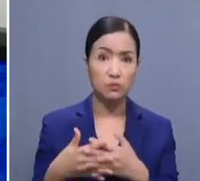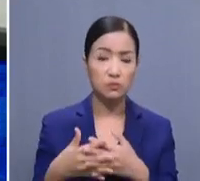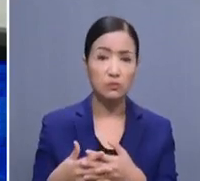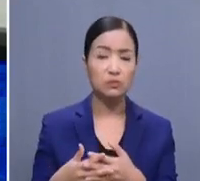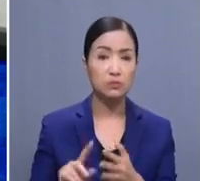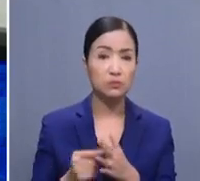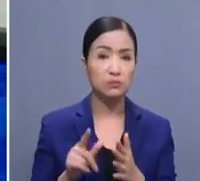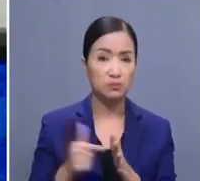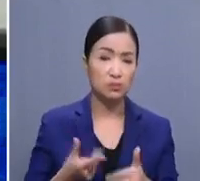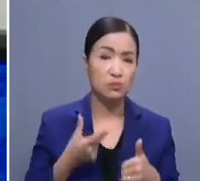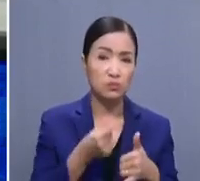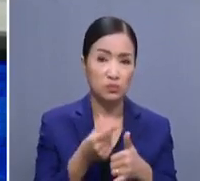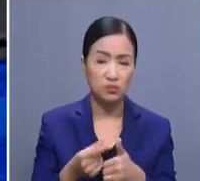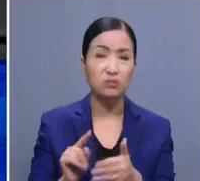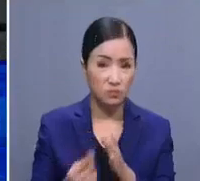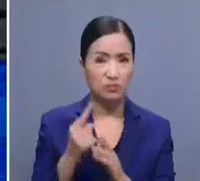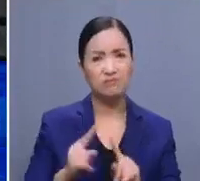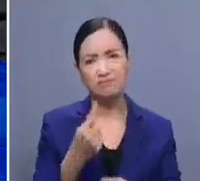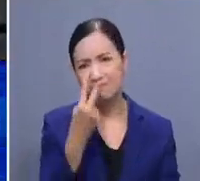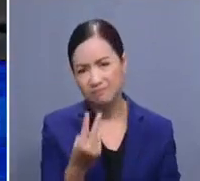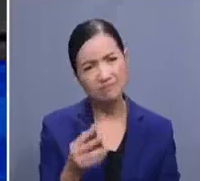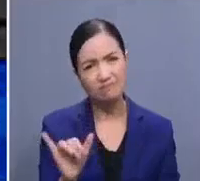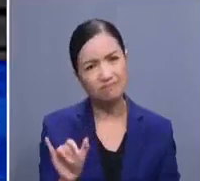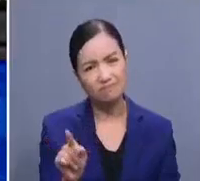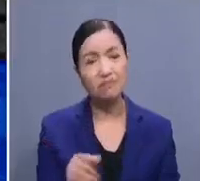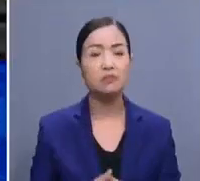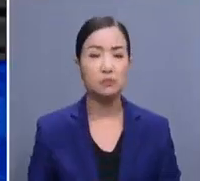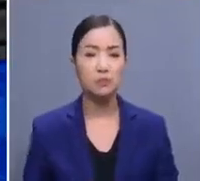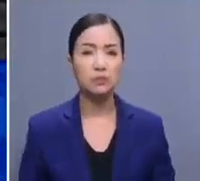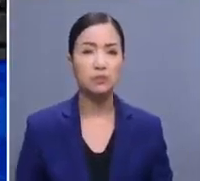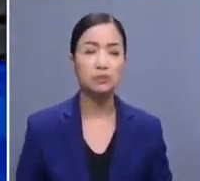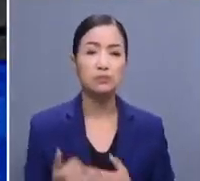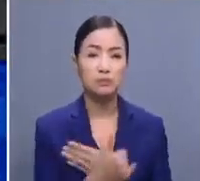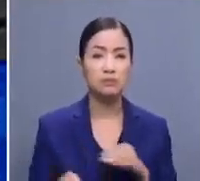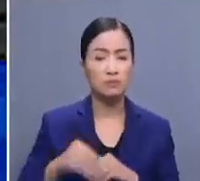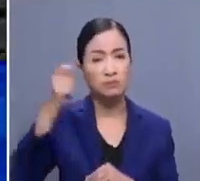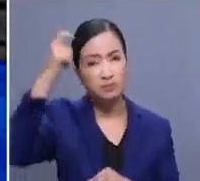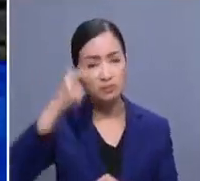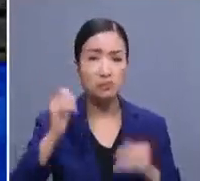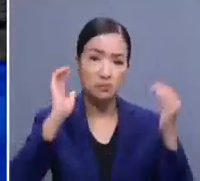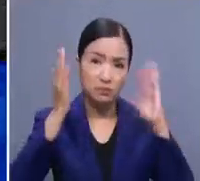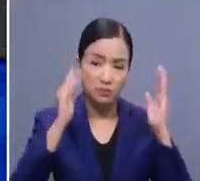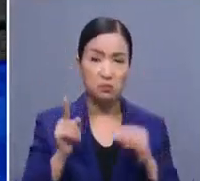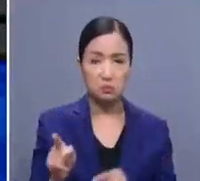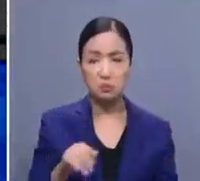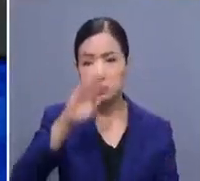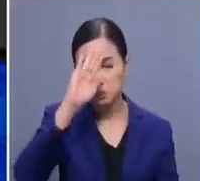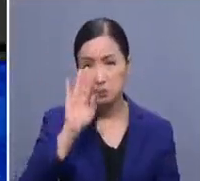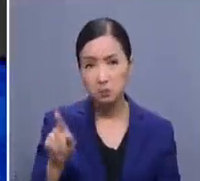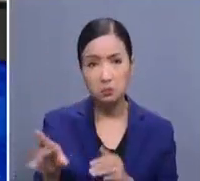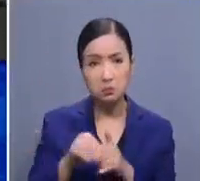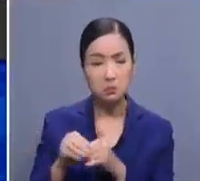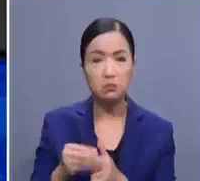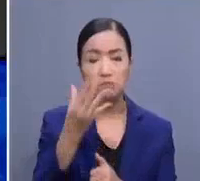าจะเริ่มฉีดวัคซีนแล้วแต่ว่าก็ยังไม่ได้เห็นผลส่วนประเทศเพื่อนบ้านที่มีความกังวลอย่างเมียนมามาเลเซียตอนนี้อัตราผู้ป่วยในประเทศของเขา